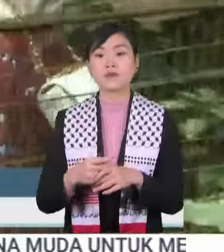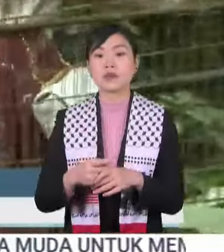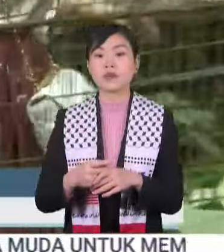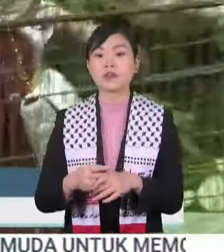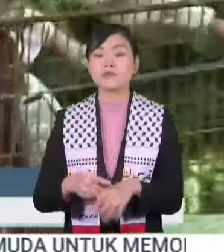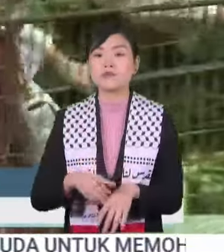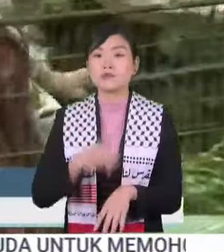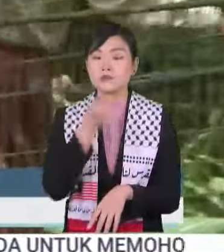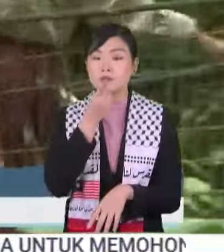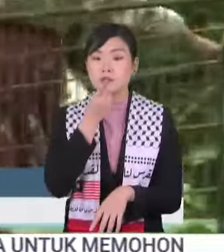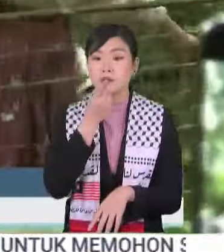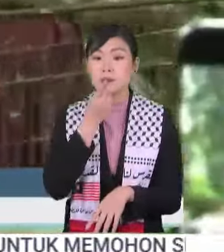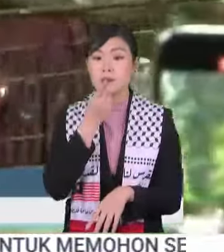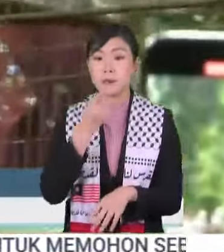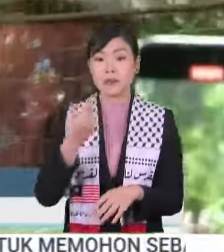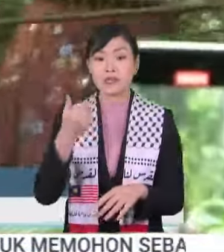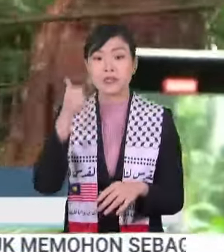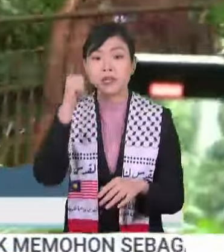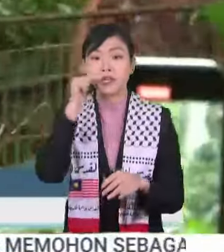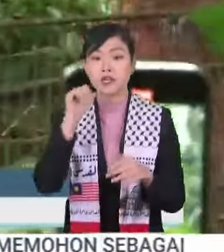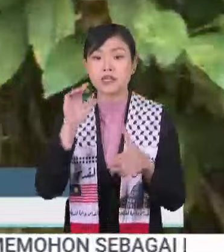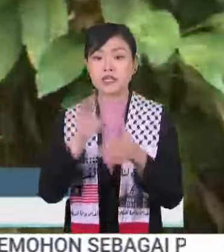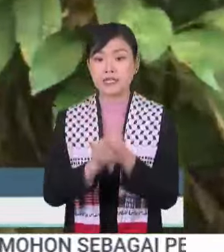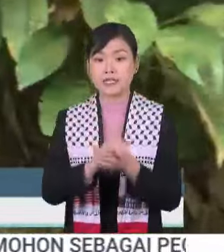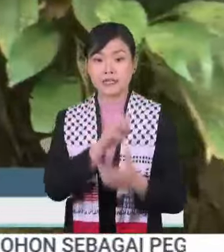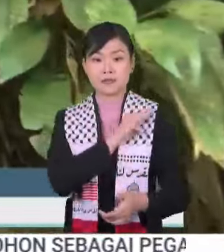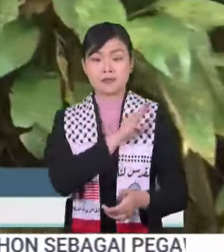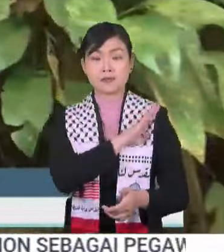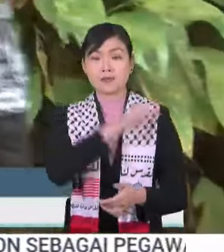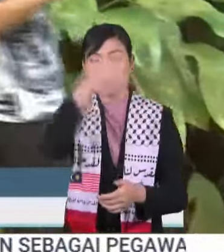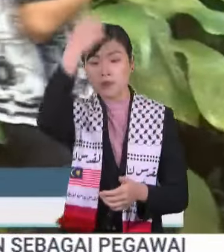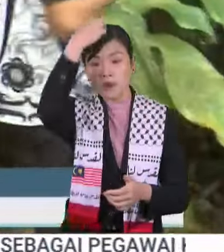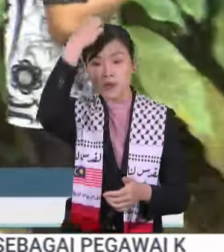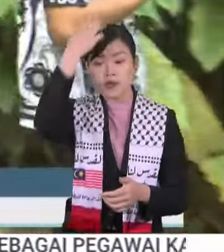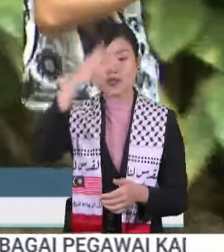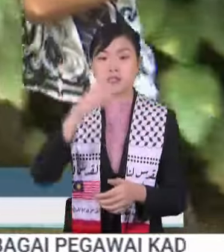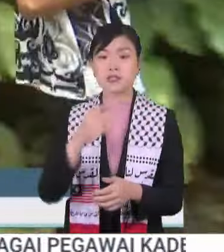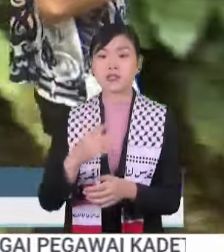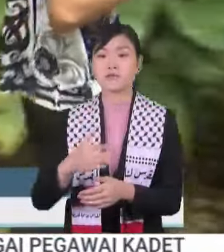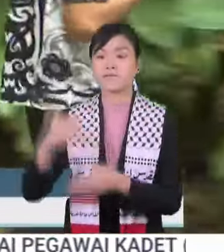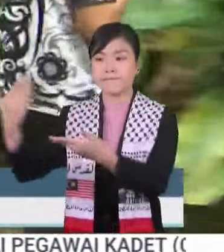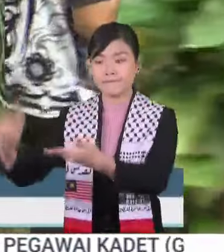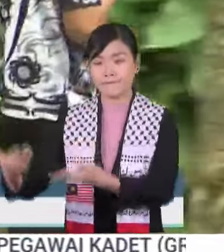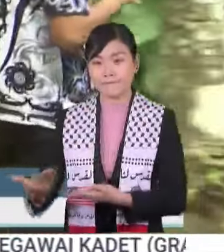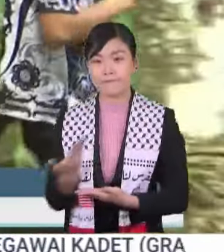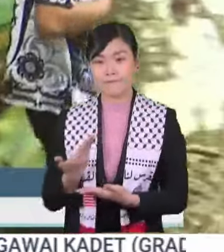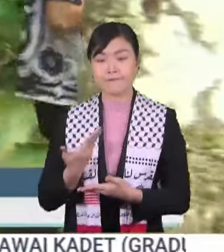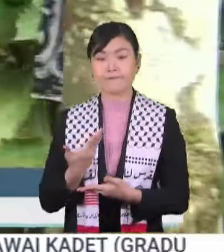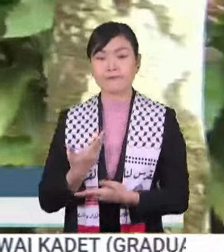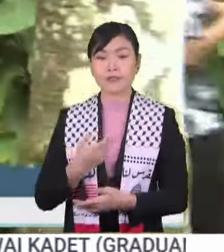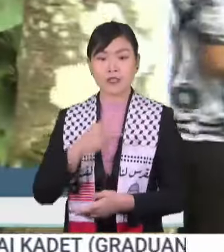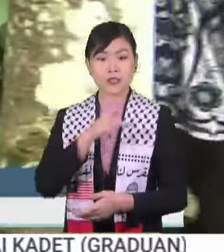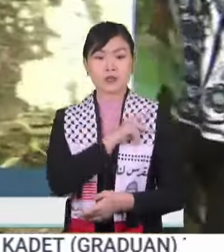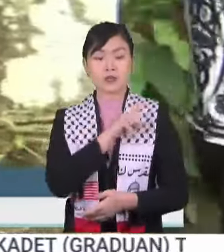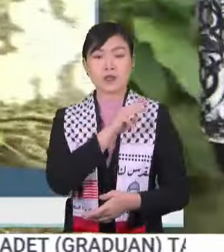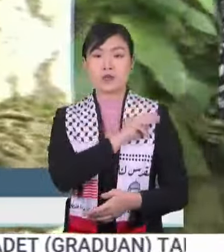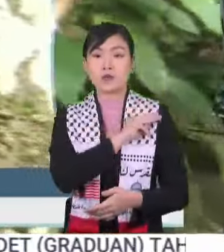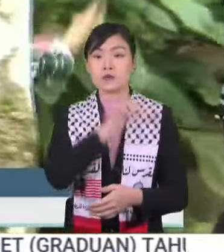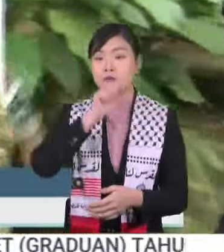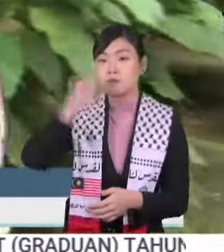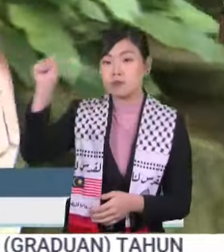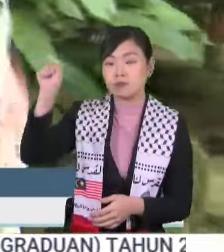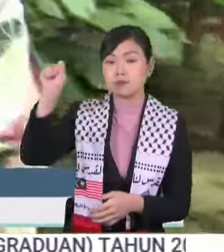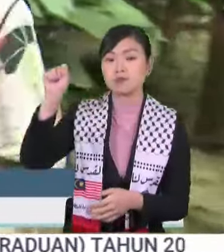Mohamad yang juga isteri kepada Menteri besar Selangor dan rombongan disambut oleh isteri ketua menteri Sabah merangkap yang di-pertua